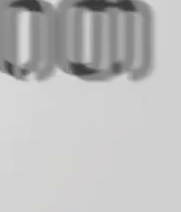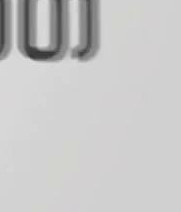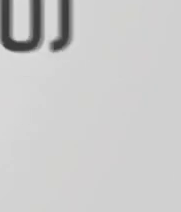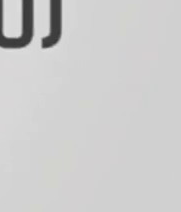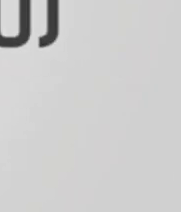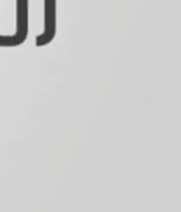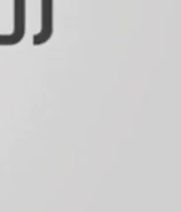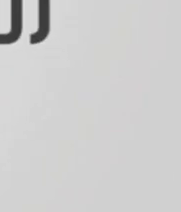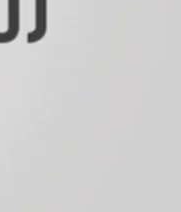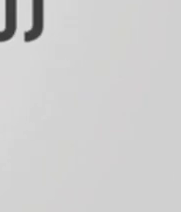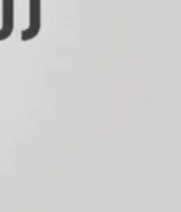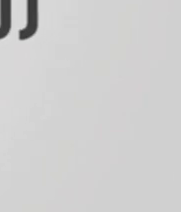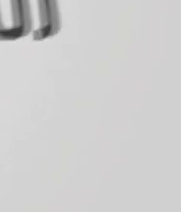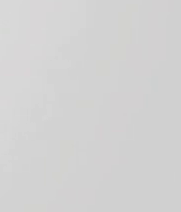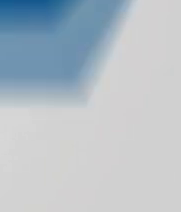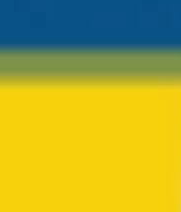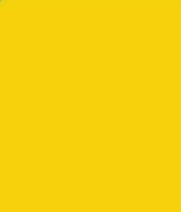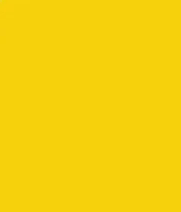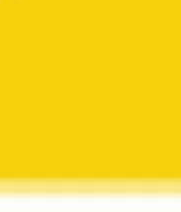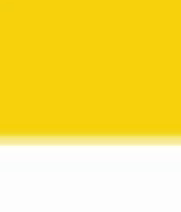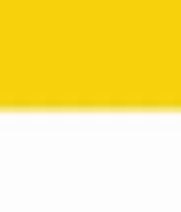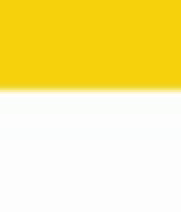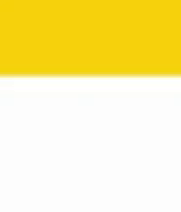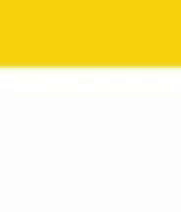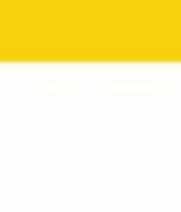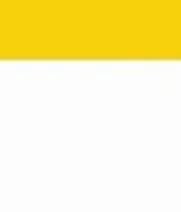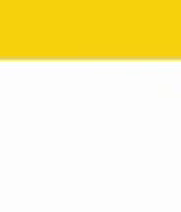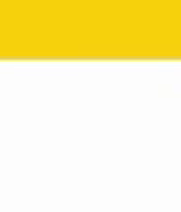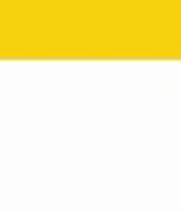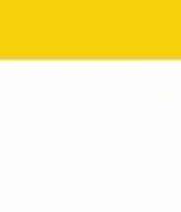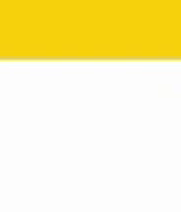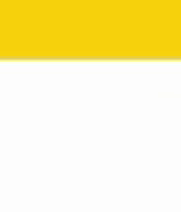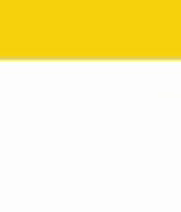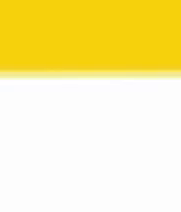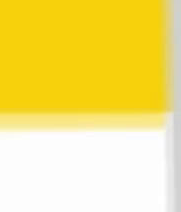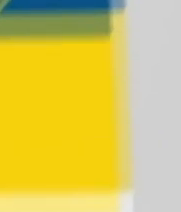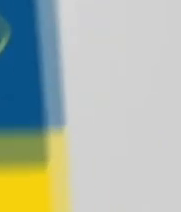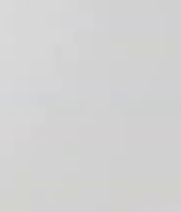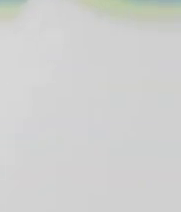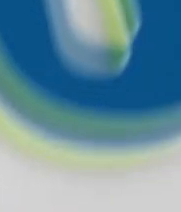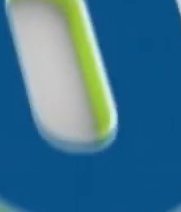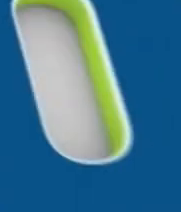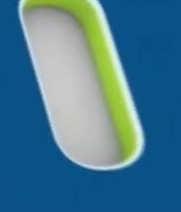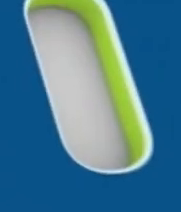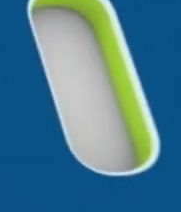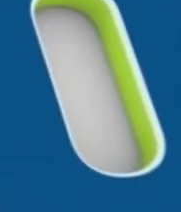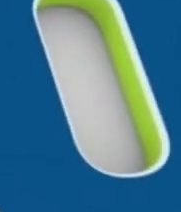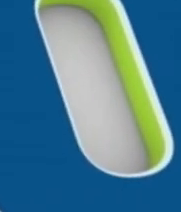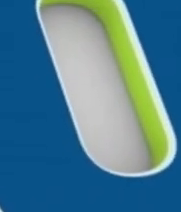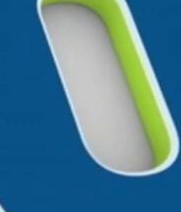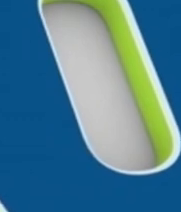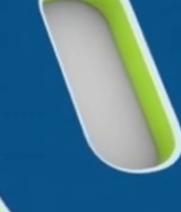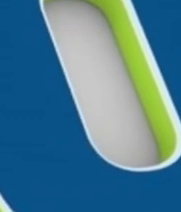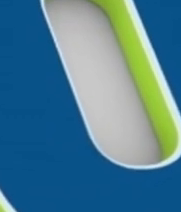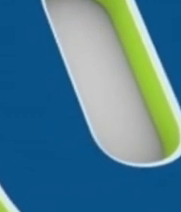საქართველოში ნარჩენებით გარემოს დანაგვიანება ისჯება კანონით. ფიზიკური პირებისთვის გათვალისწინებულია შემდეგი საჯარიმო სანქციები: 2 კილოგრამამდე მუნიციპალური